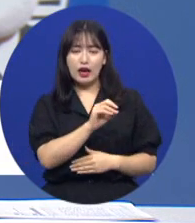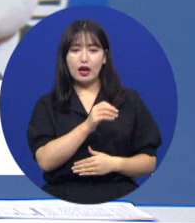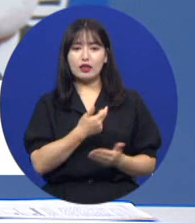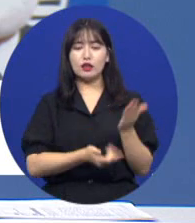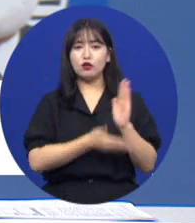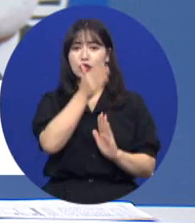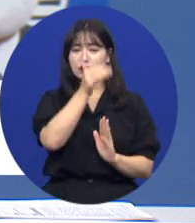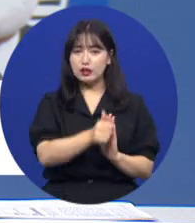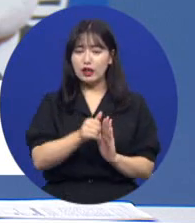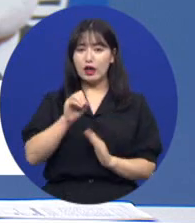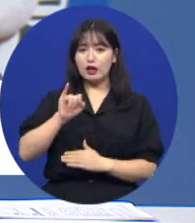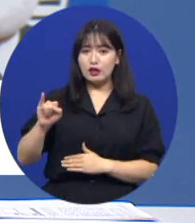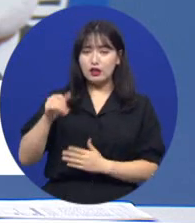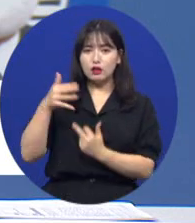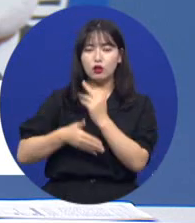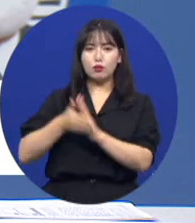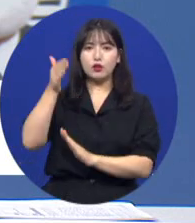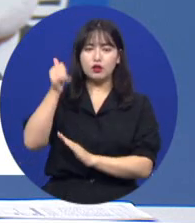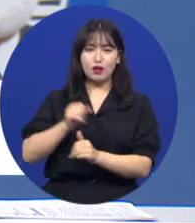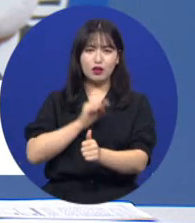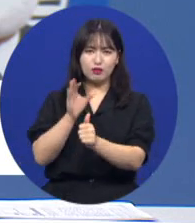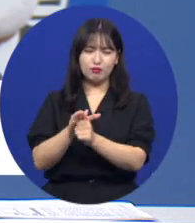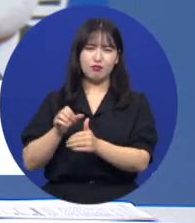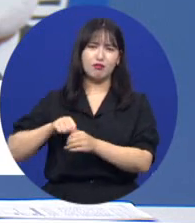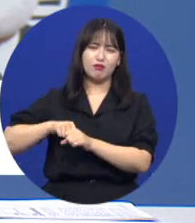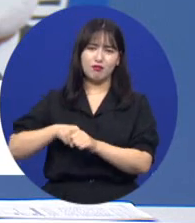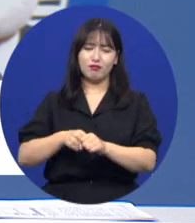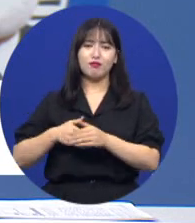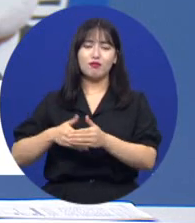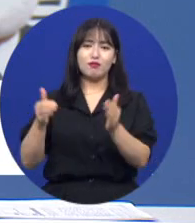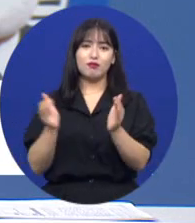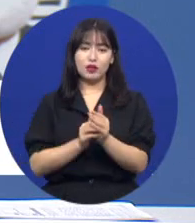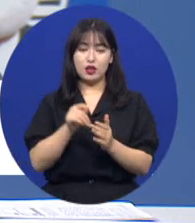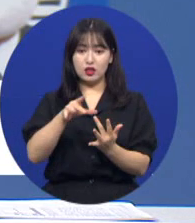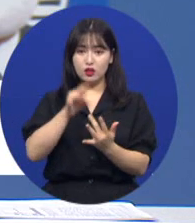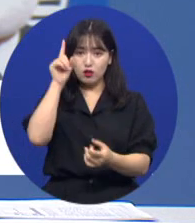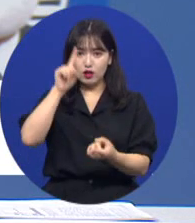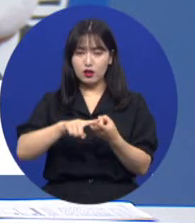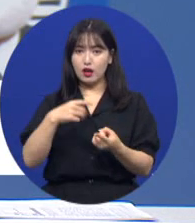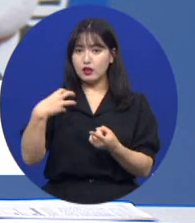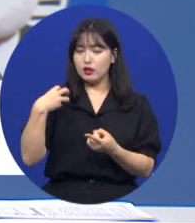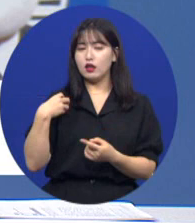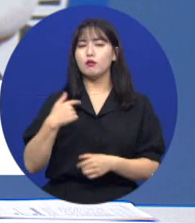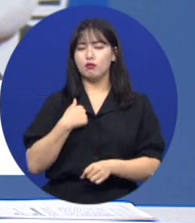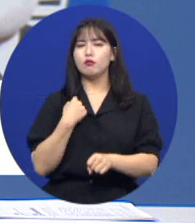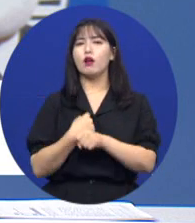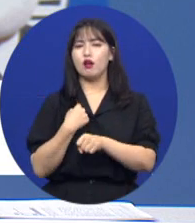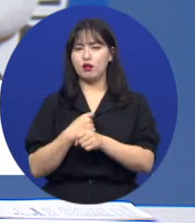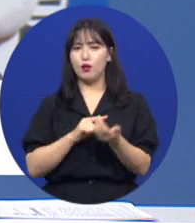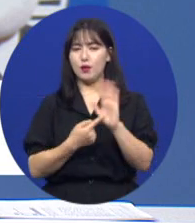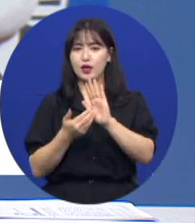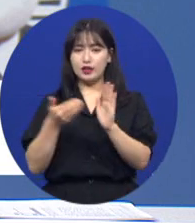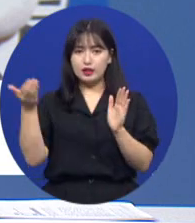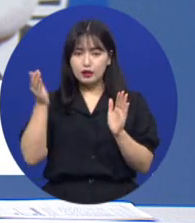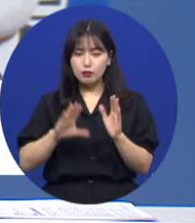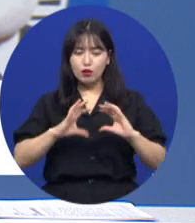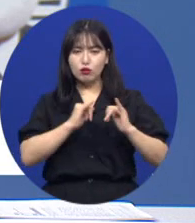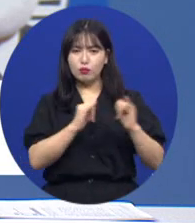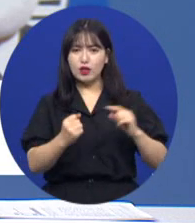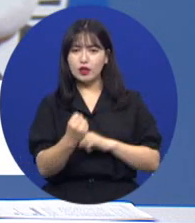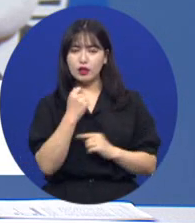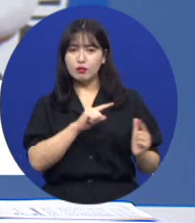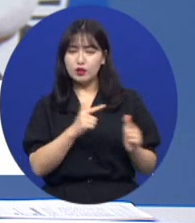임명을 강행했습니다 요 지사는 선택에 대한 책임은 자신이 짊어지게 따고 밝혔지만 국민의 힘든